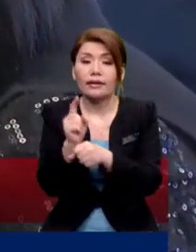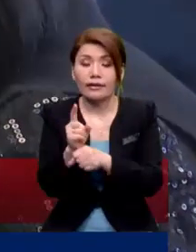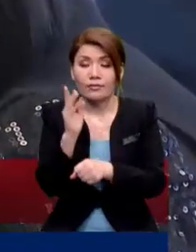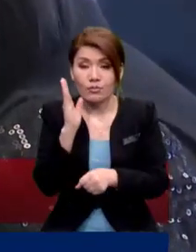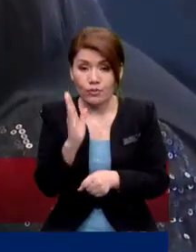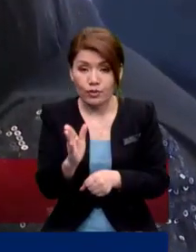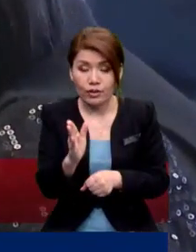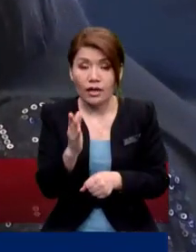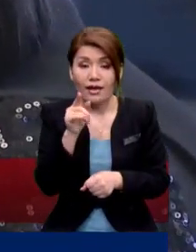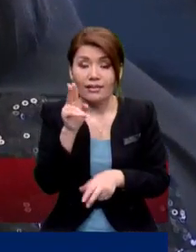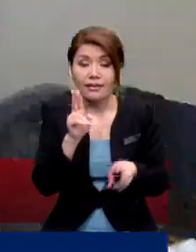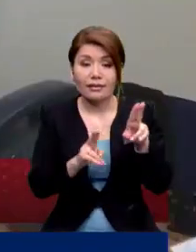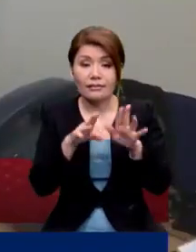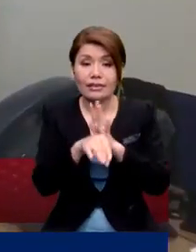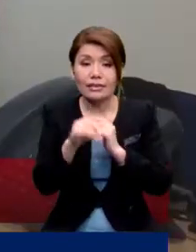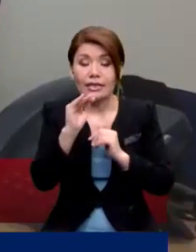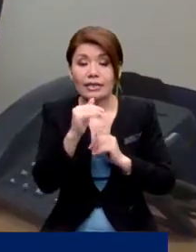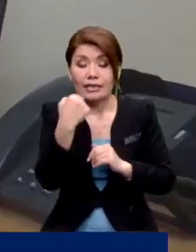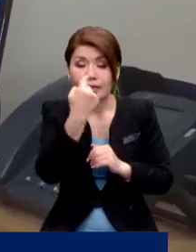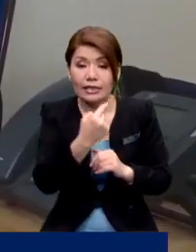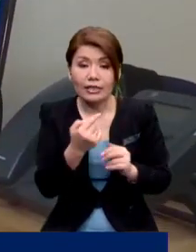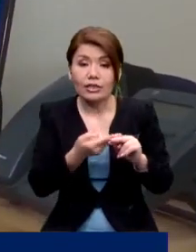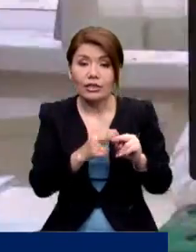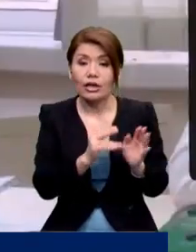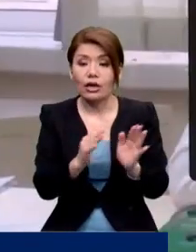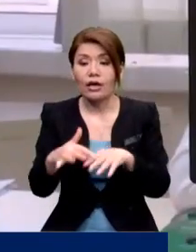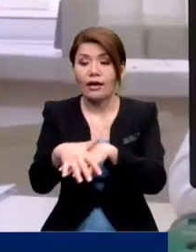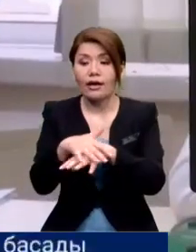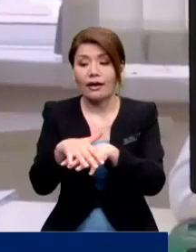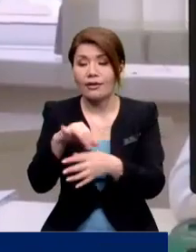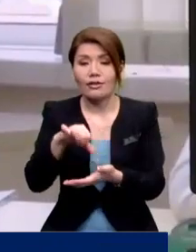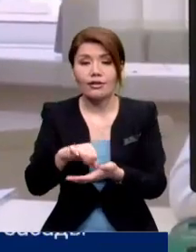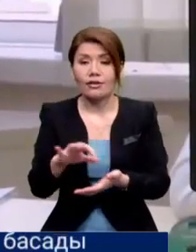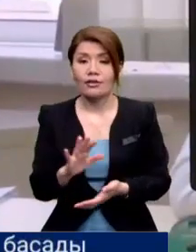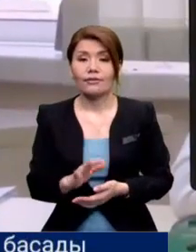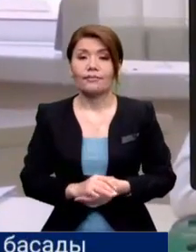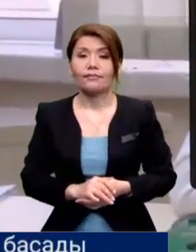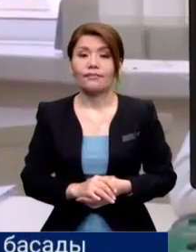Айта кетейін, бұл нормалардың жеке тұлғаларға, яғни қатардағы халыққа қатысы жоқ.